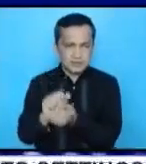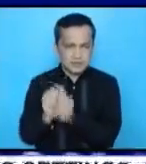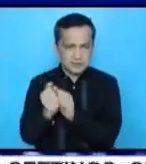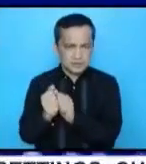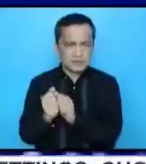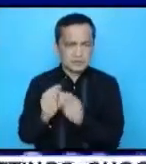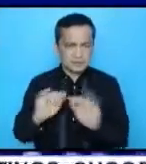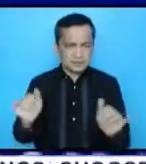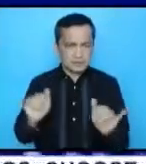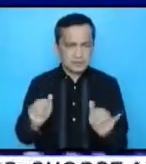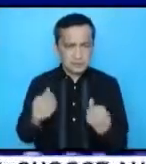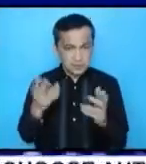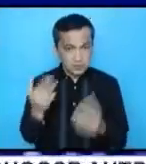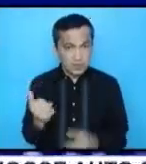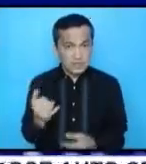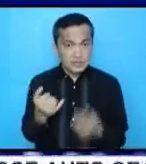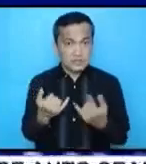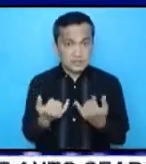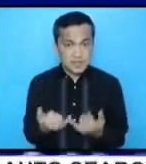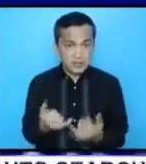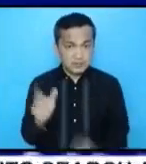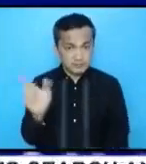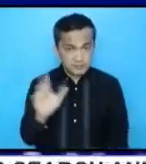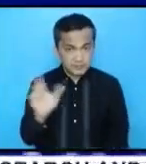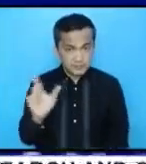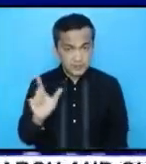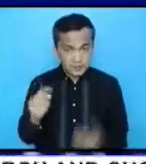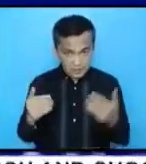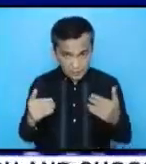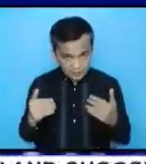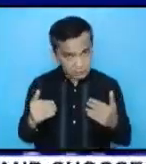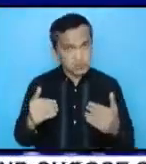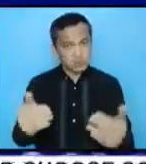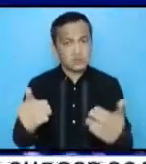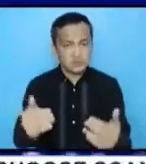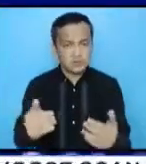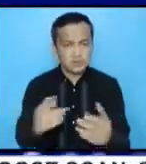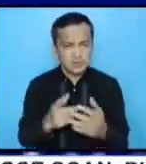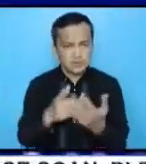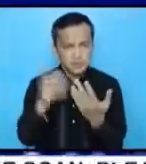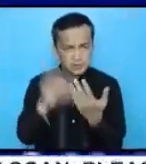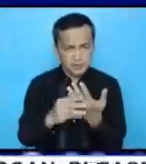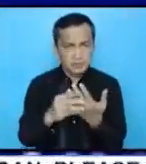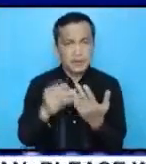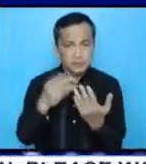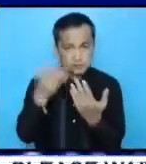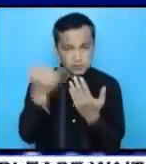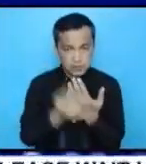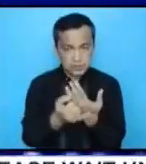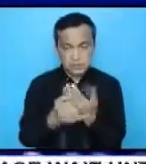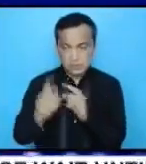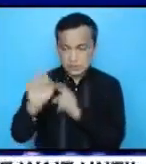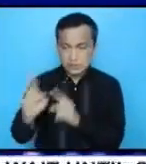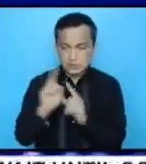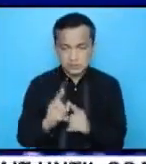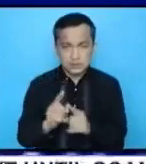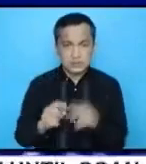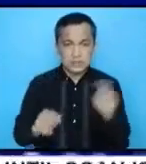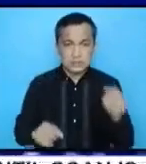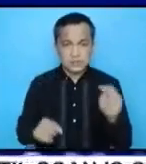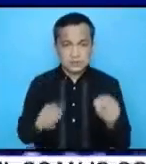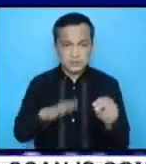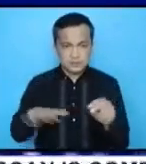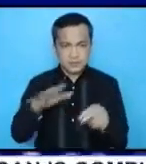sa panahong ito, ang itutulak natin, programa at proyekto na tutugon sa aktwal na pangangailangan ng